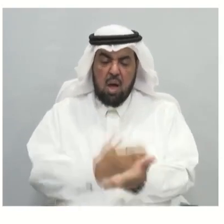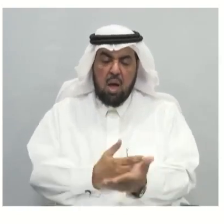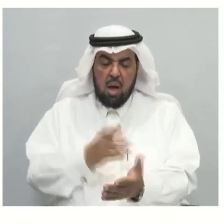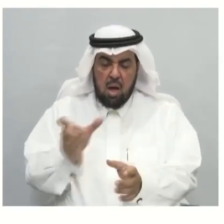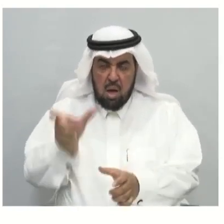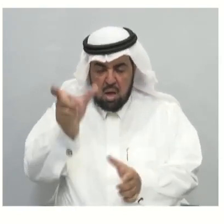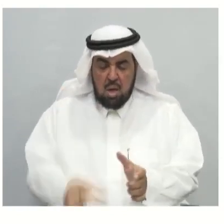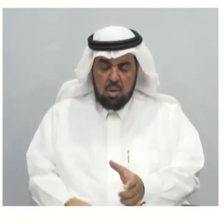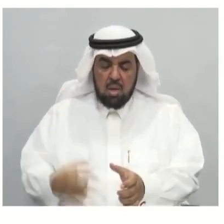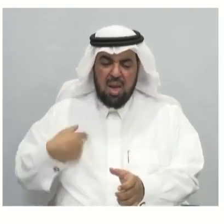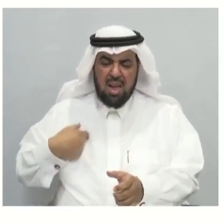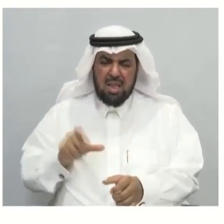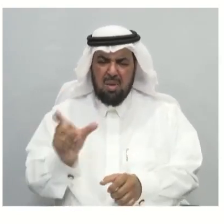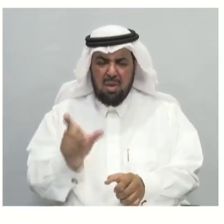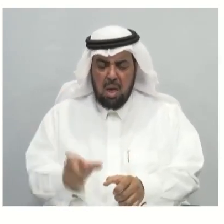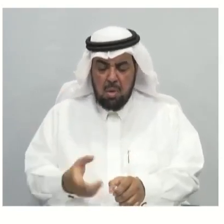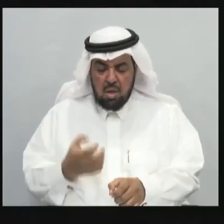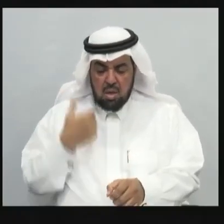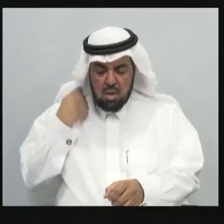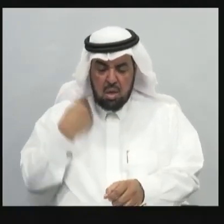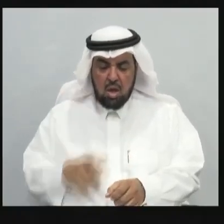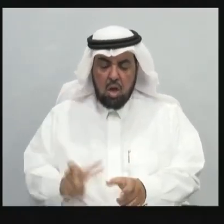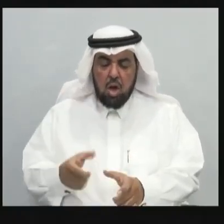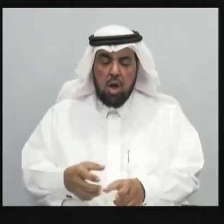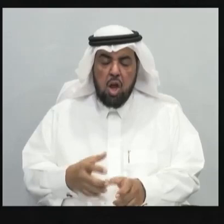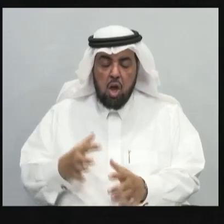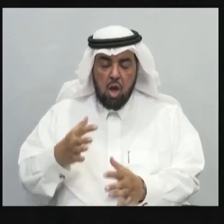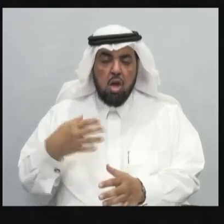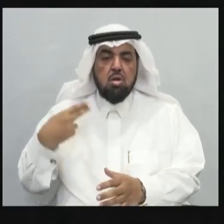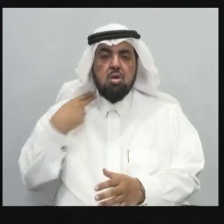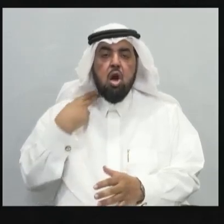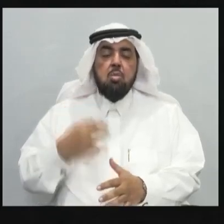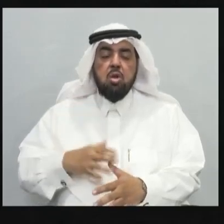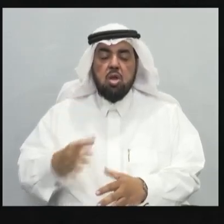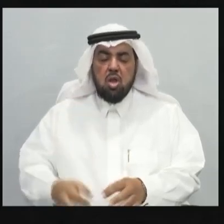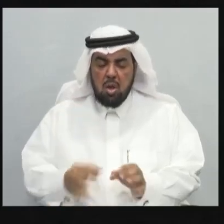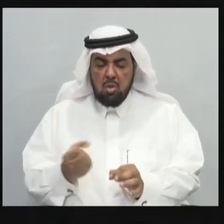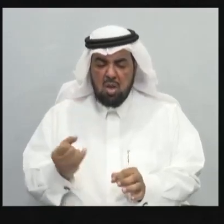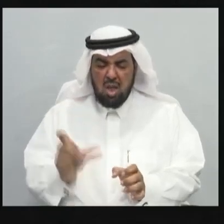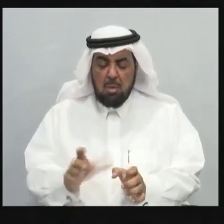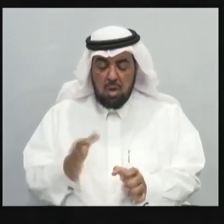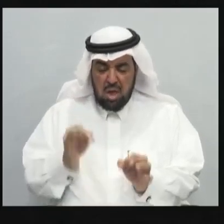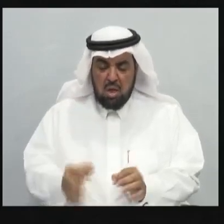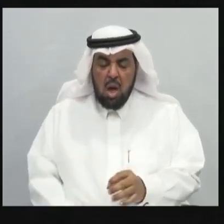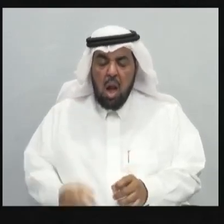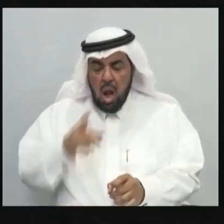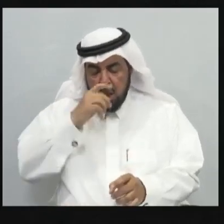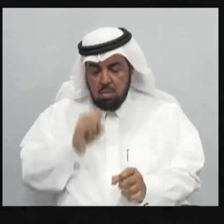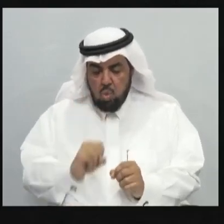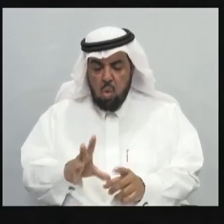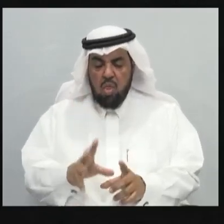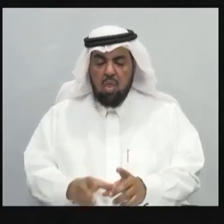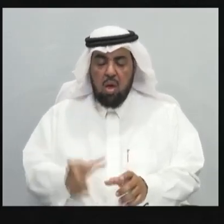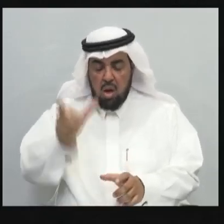المصطلحات بمعنى اذا كان التقرير مثلا تقرير علمي يحتوي على مصطلحات علميه دقيقه يجب ان توضح قائمه